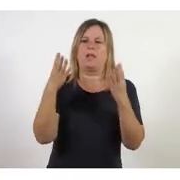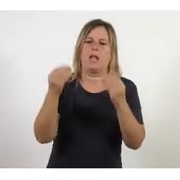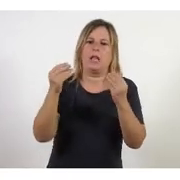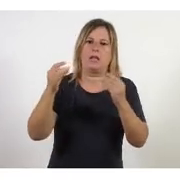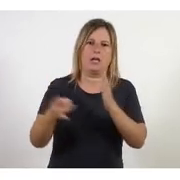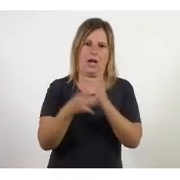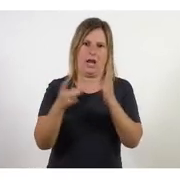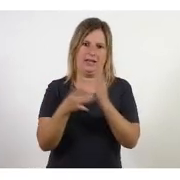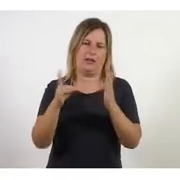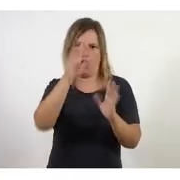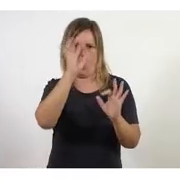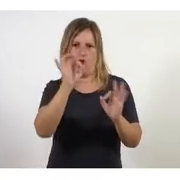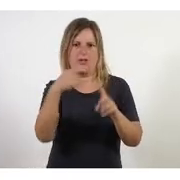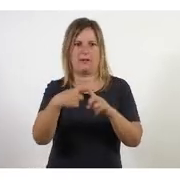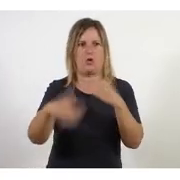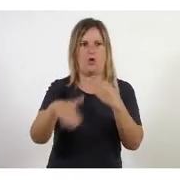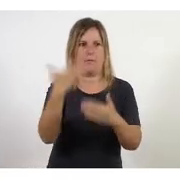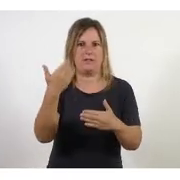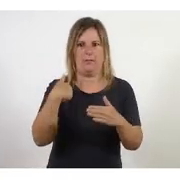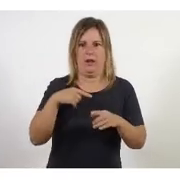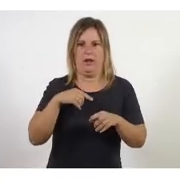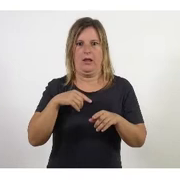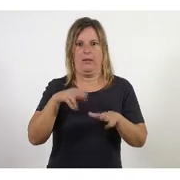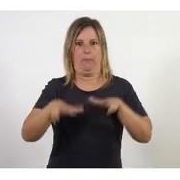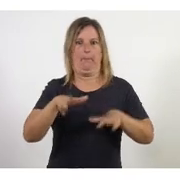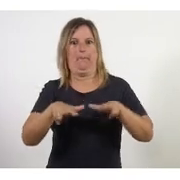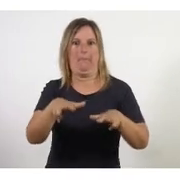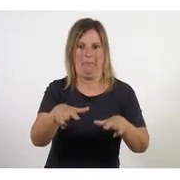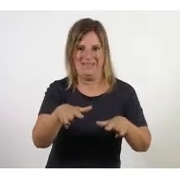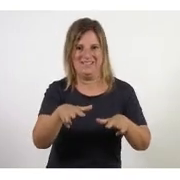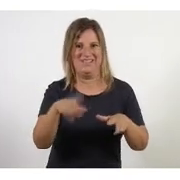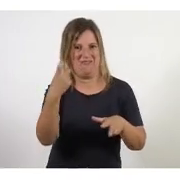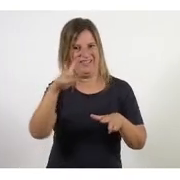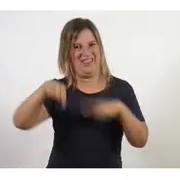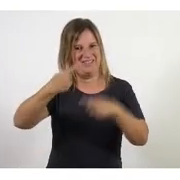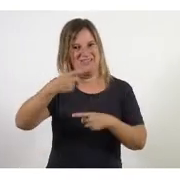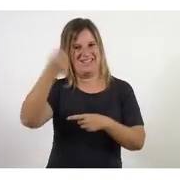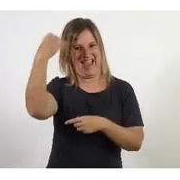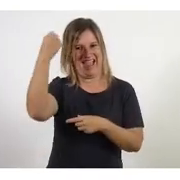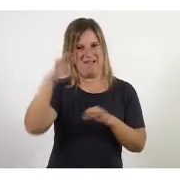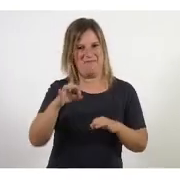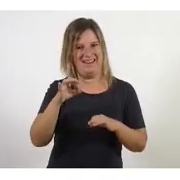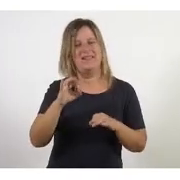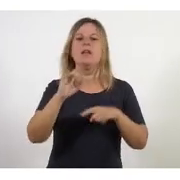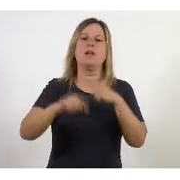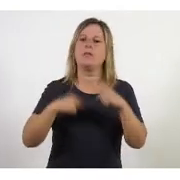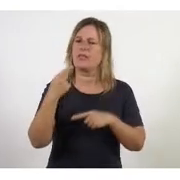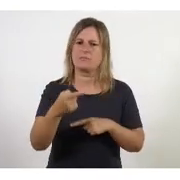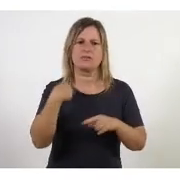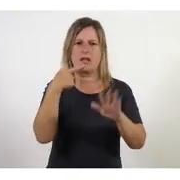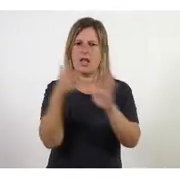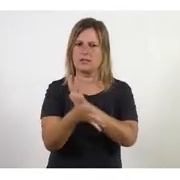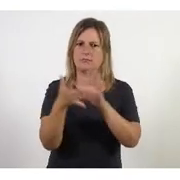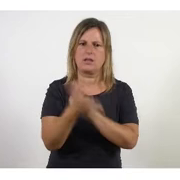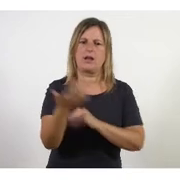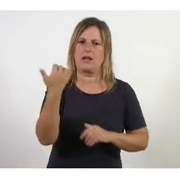per motius obvis, perquè estem començant, perquè no sabem ben bé com funciona. I després ens posarem en